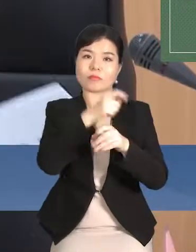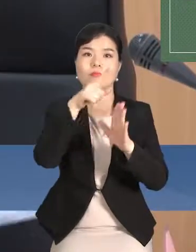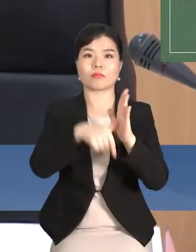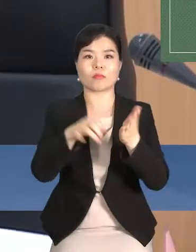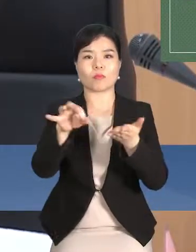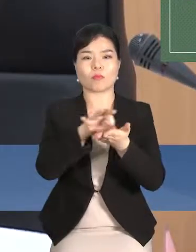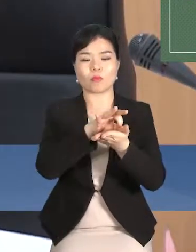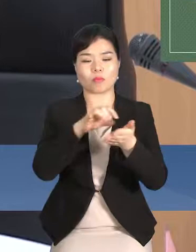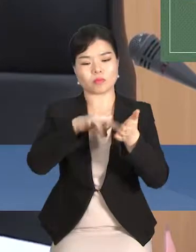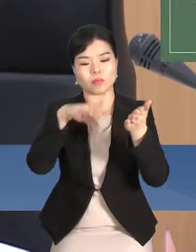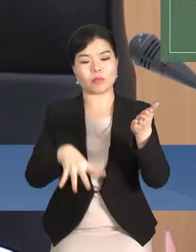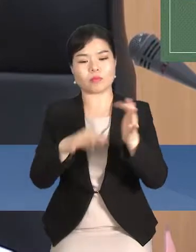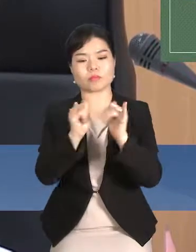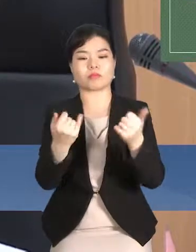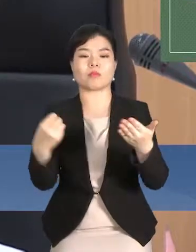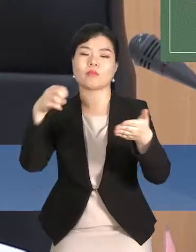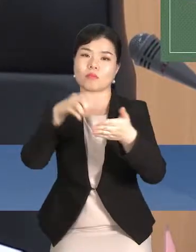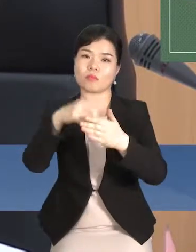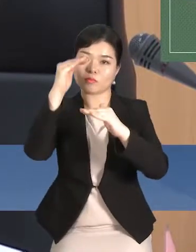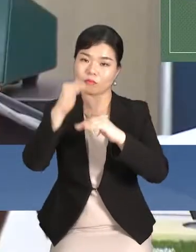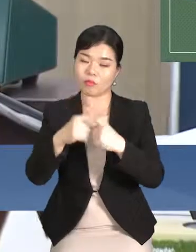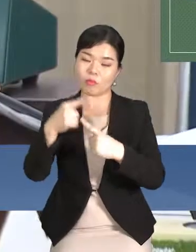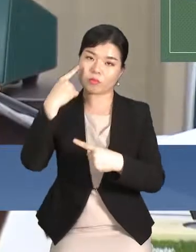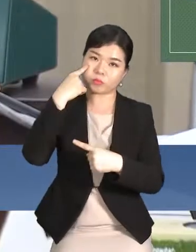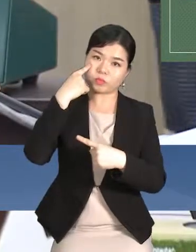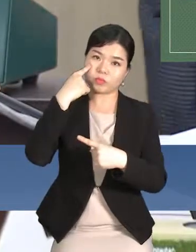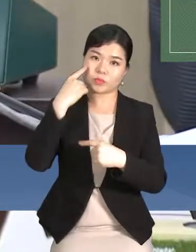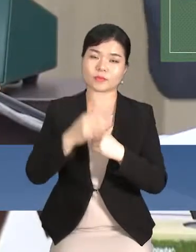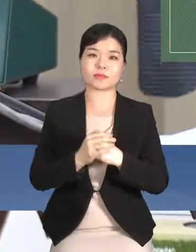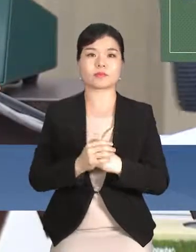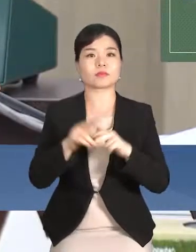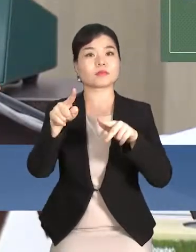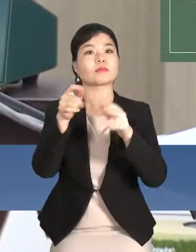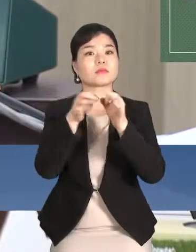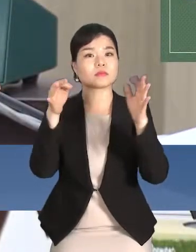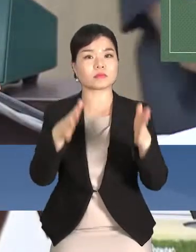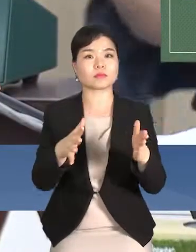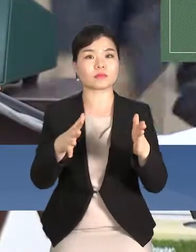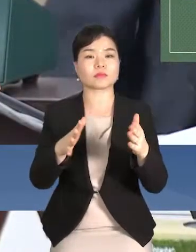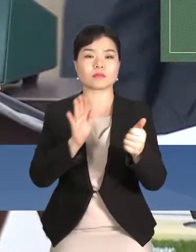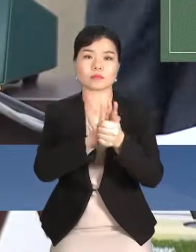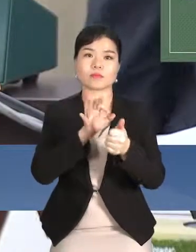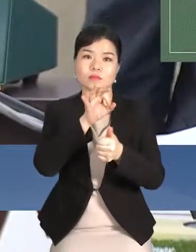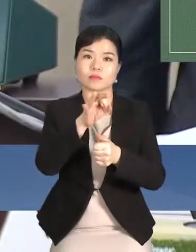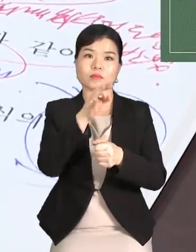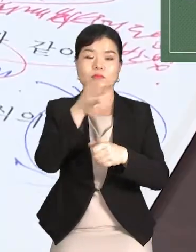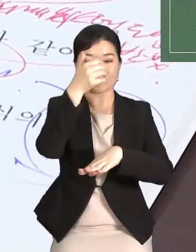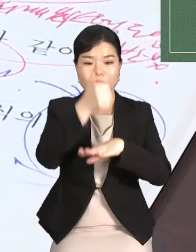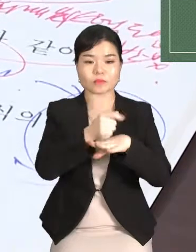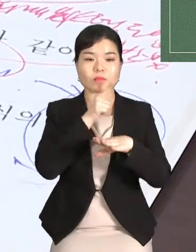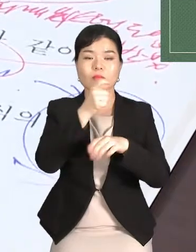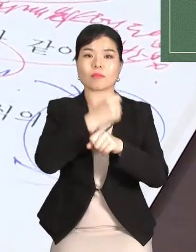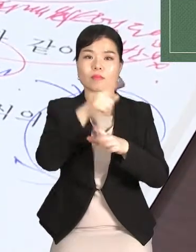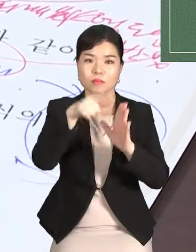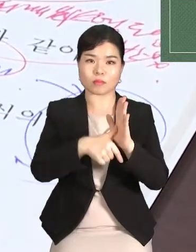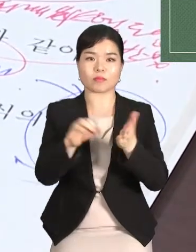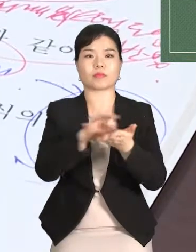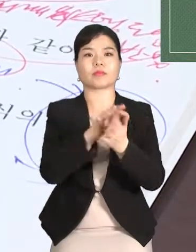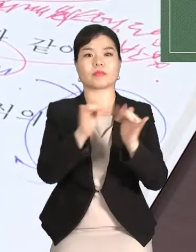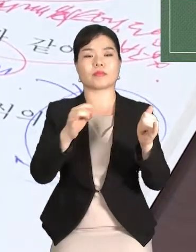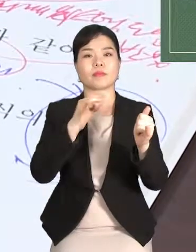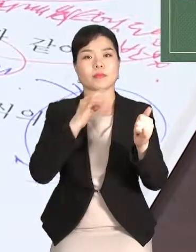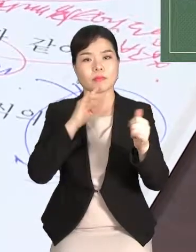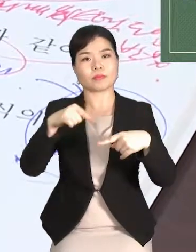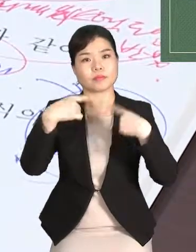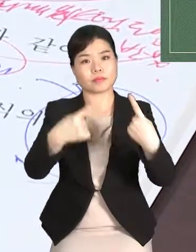주체에 세무사를 포함시키는 내용이 있어 눈길을 끄는데요. 그동안 국고보조금의 정산보고서 작성에는 회계사만이